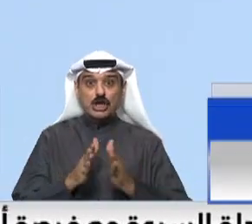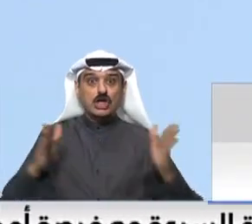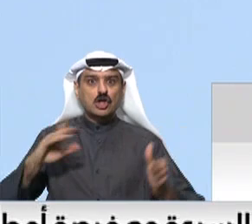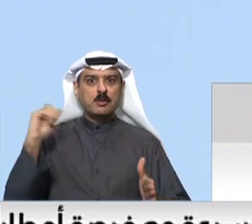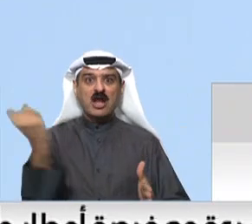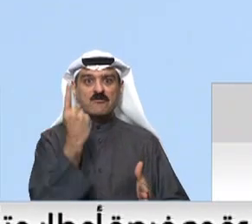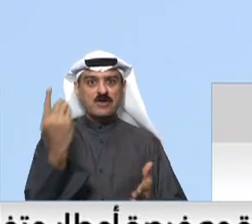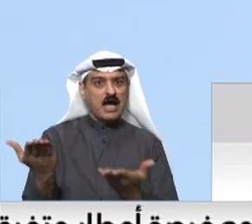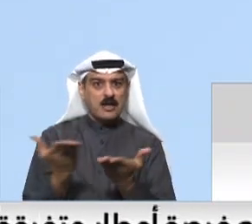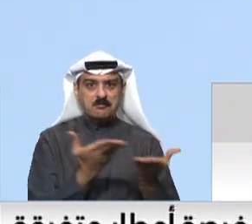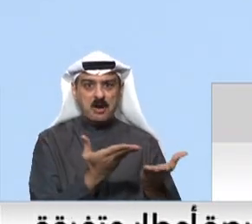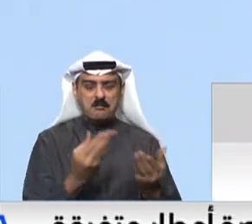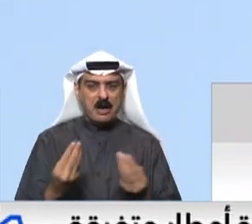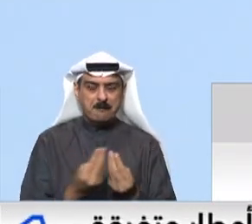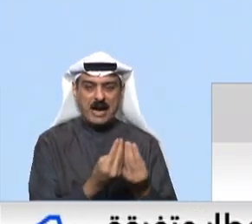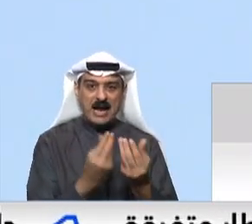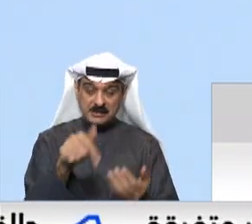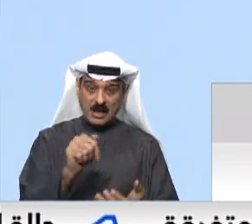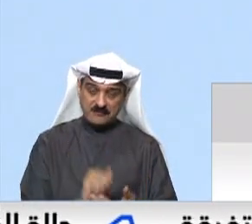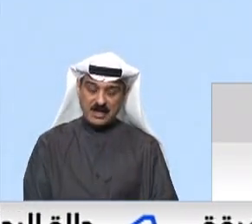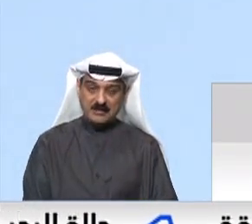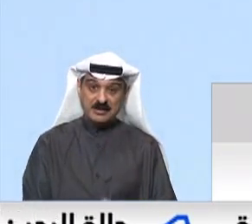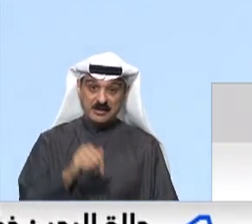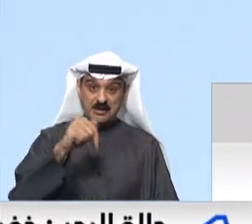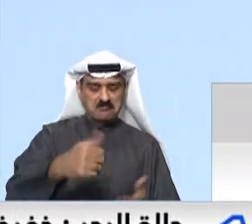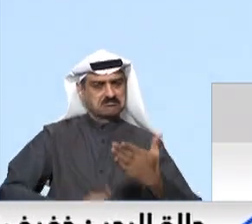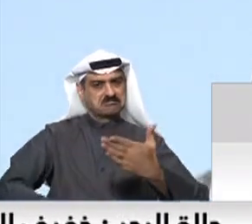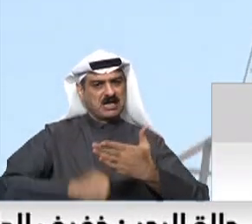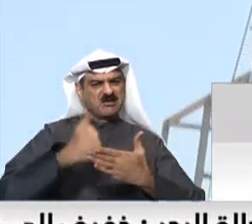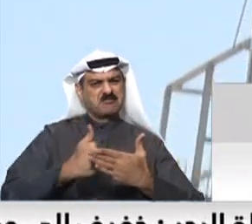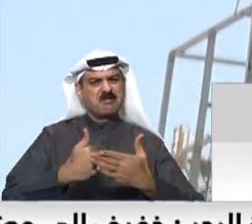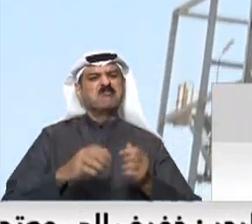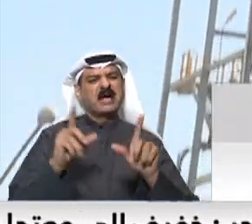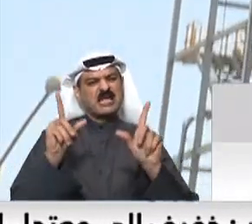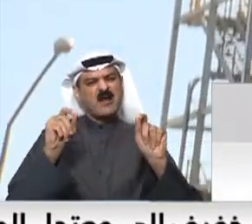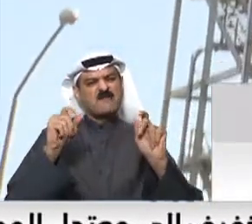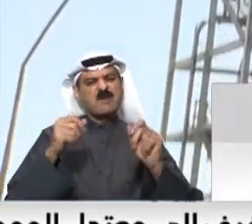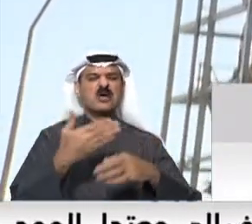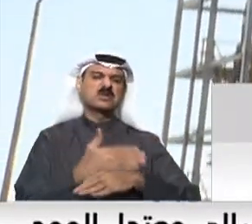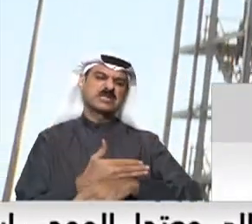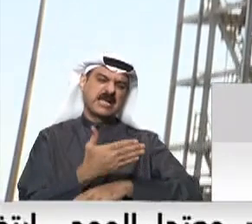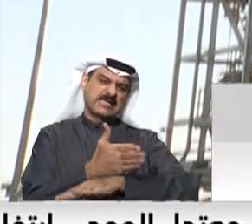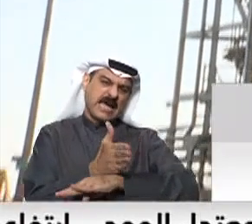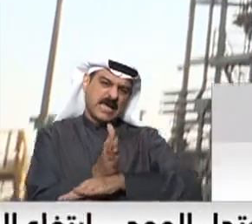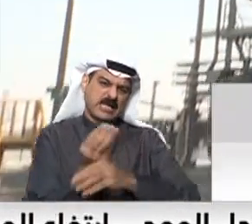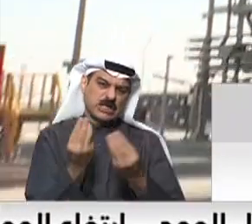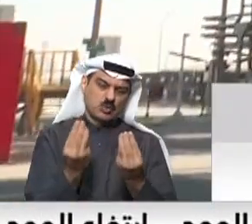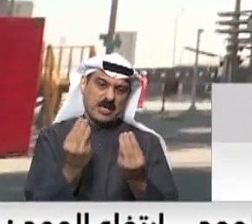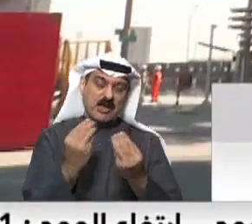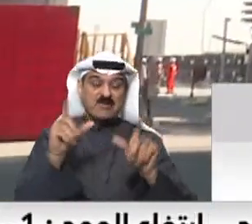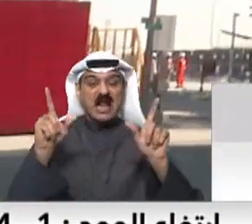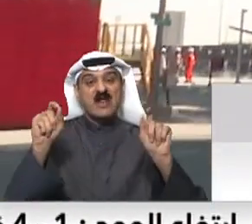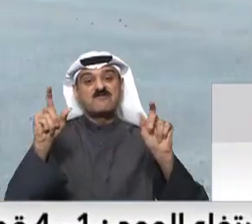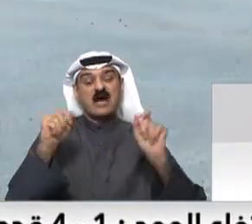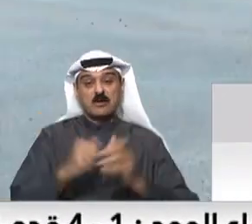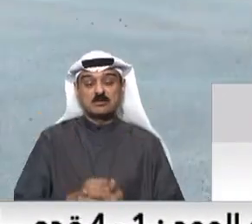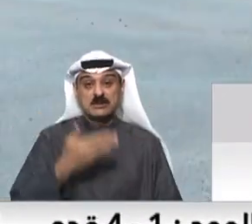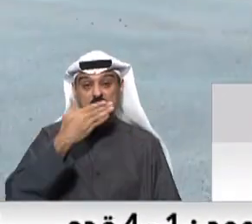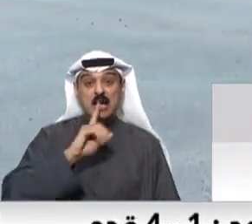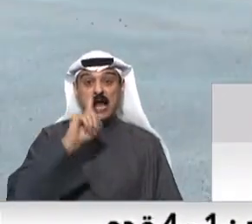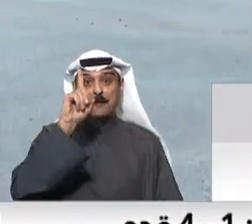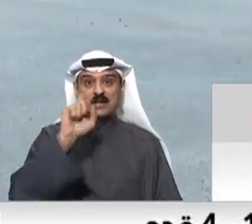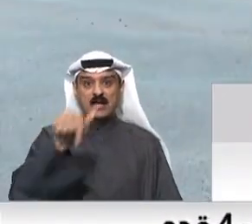الخمسة، بلس وراها جائحة كورونا وتأهيل الموظفين ونقص العمالة، لكن الحمد لله فضل رب